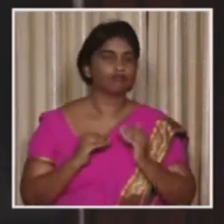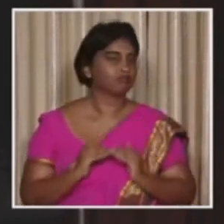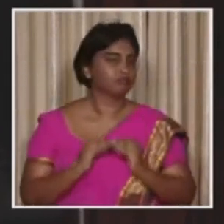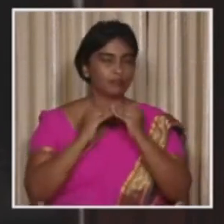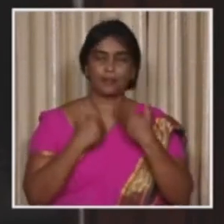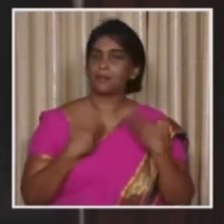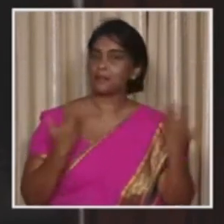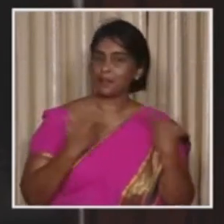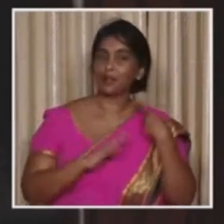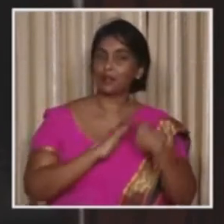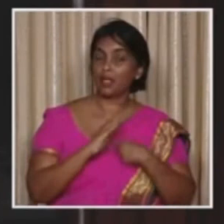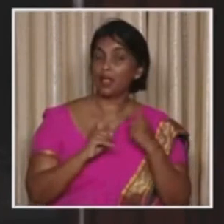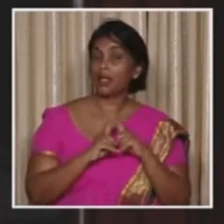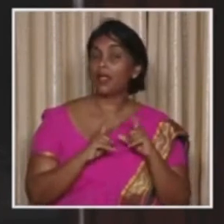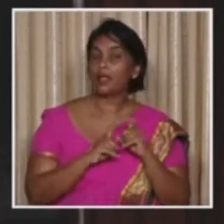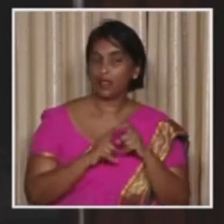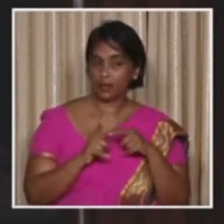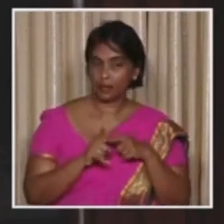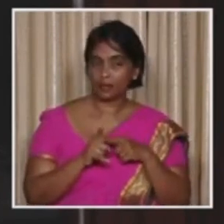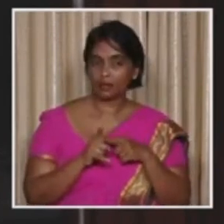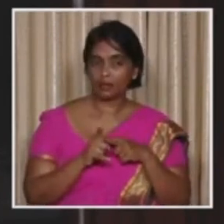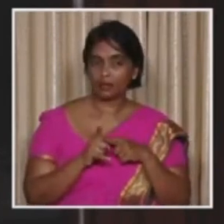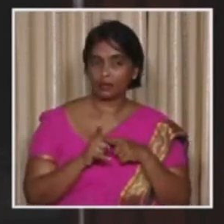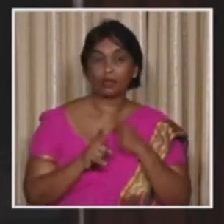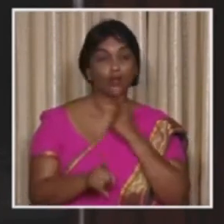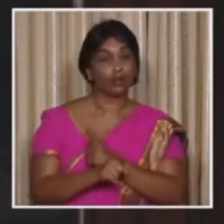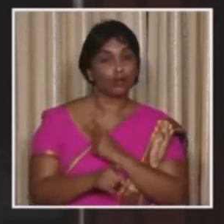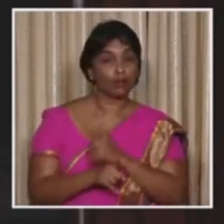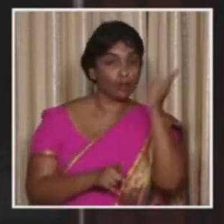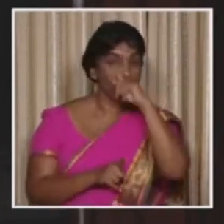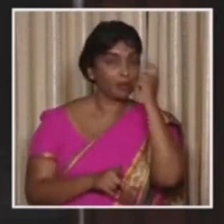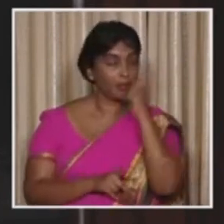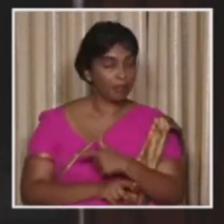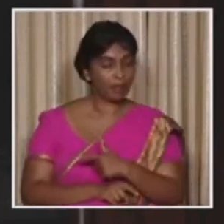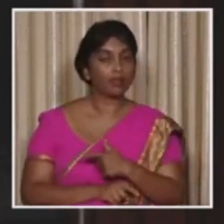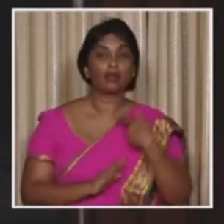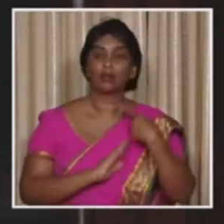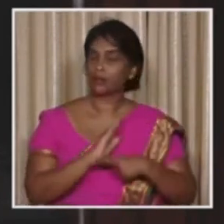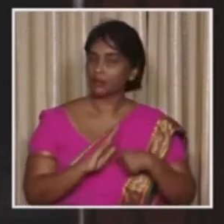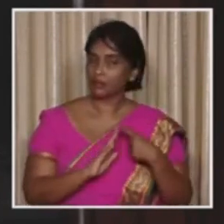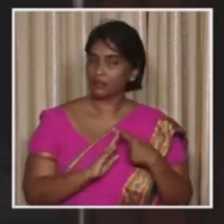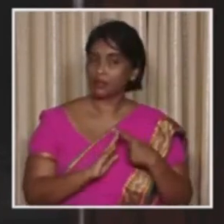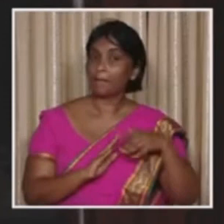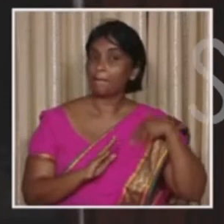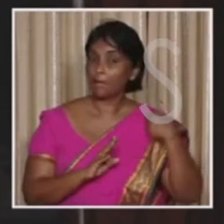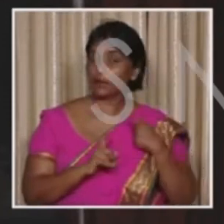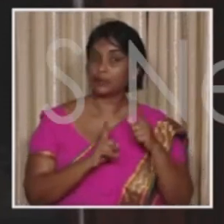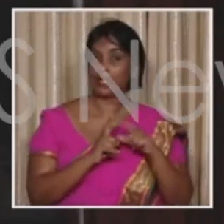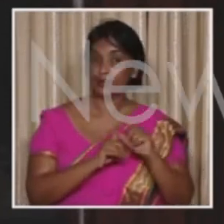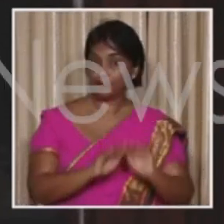නැහැ. අපේ රටේ අධ්‍යාපන ක්‍රමය ගුරුවරයාගේ වැටුප අපේ රටේ මූලික